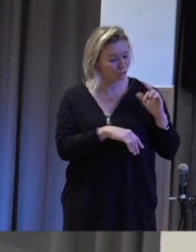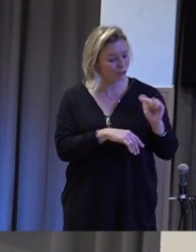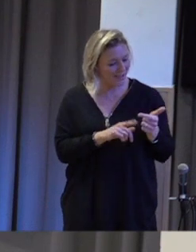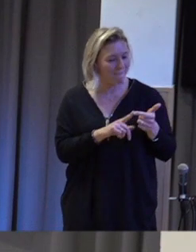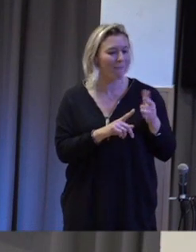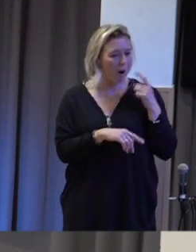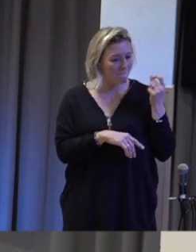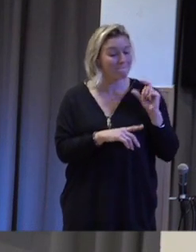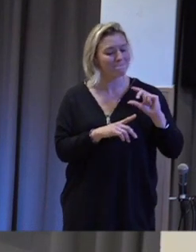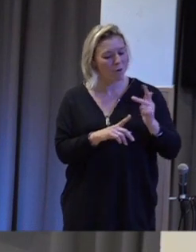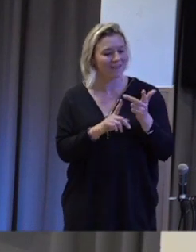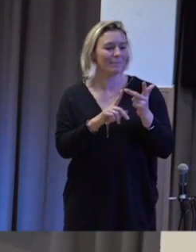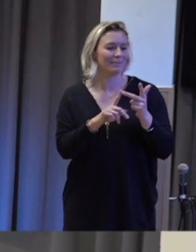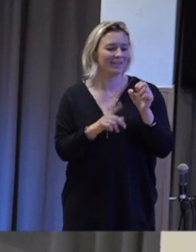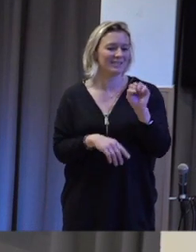Qu'est-ce qui le caractérise?